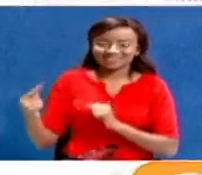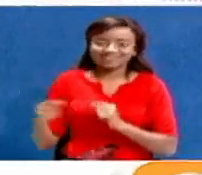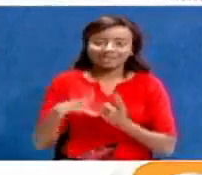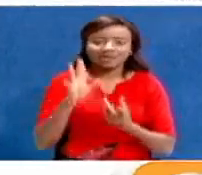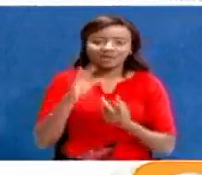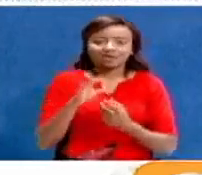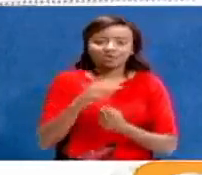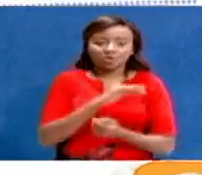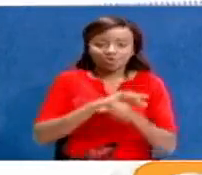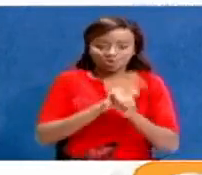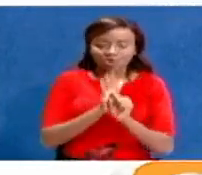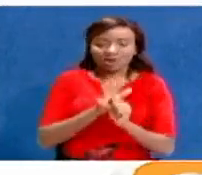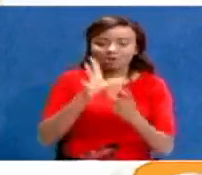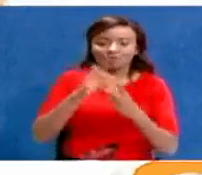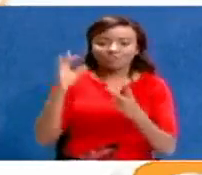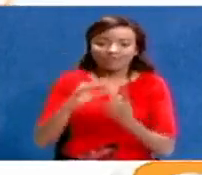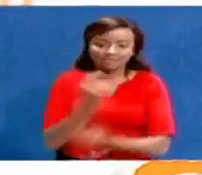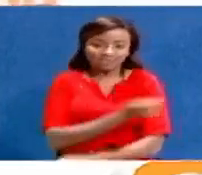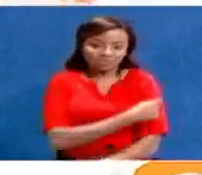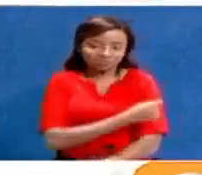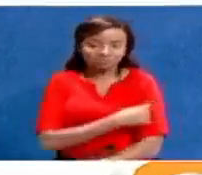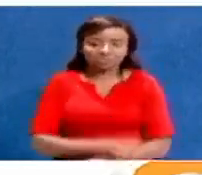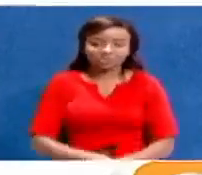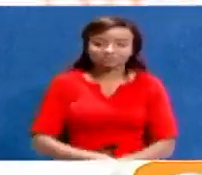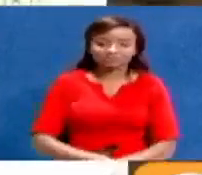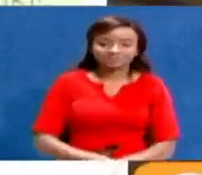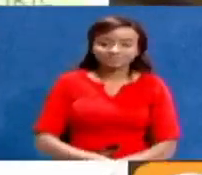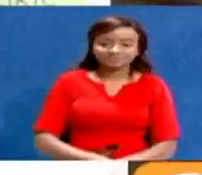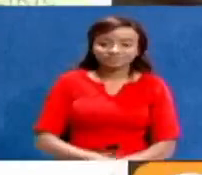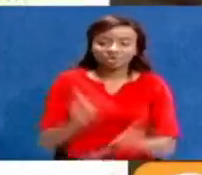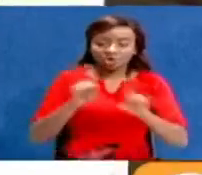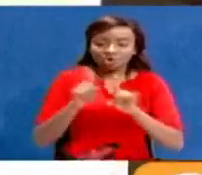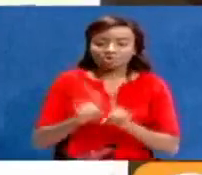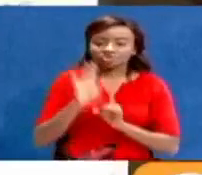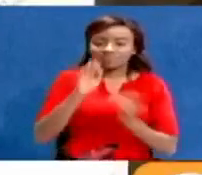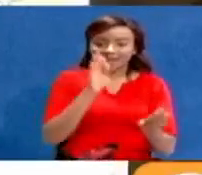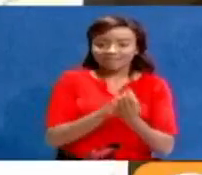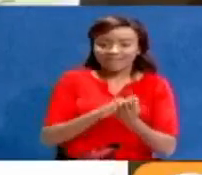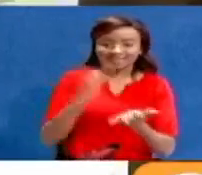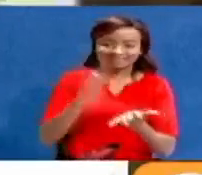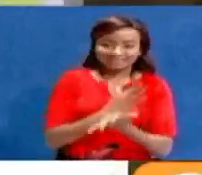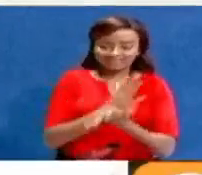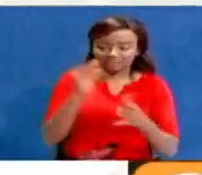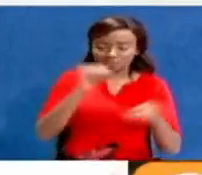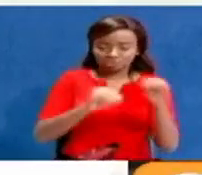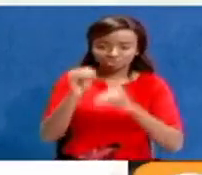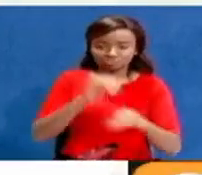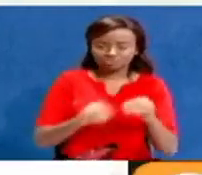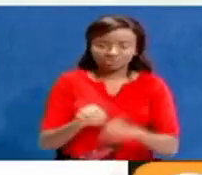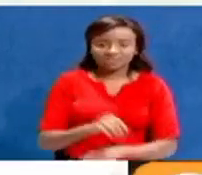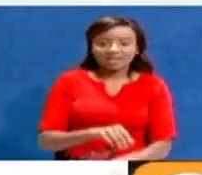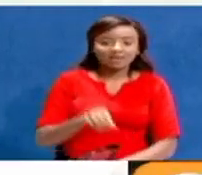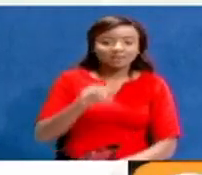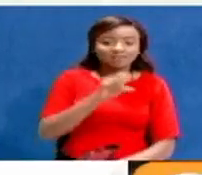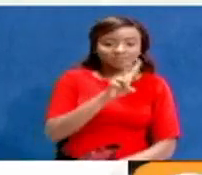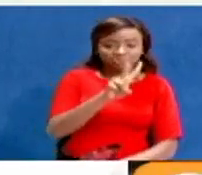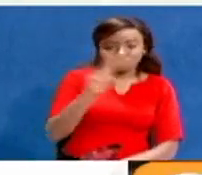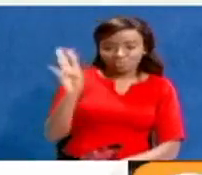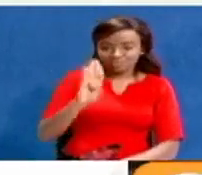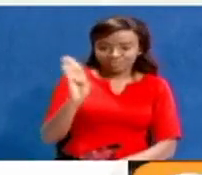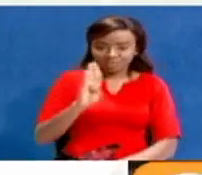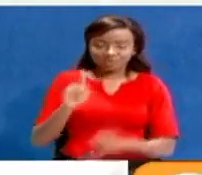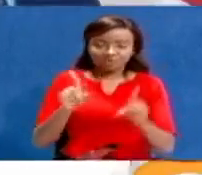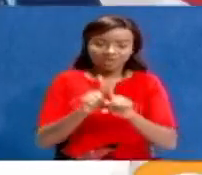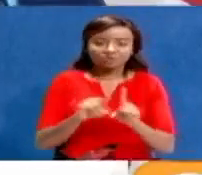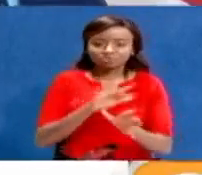nominated hospital. Sekta ya benki na taasisi za fedha zimechanga bilioni 2 sawia na 54%